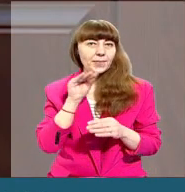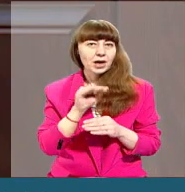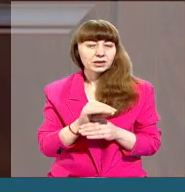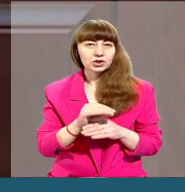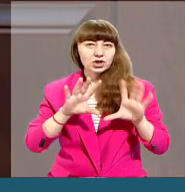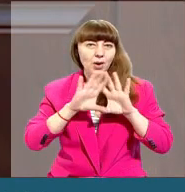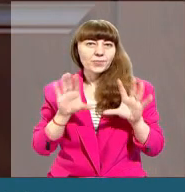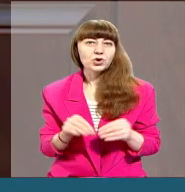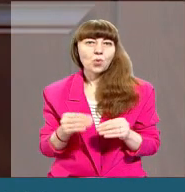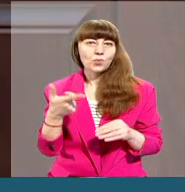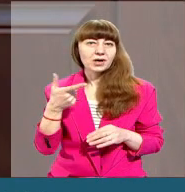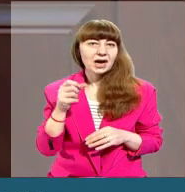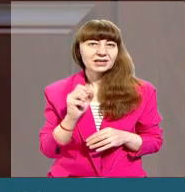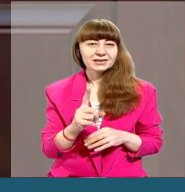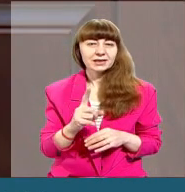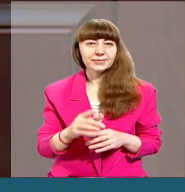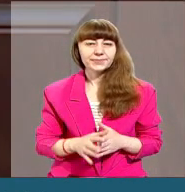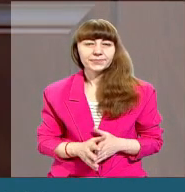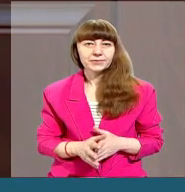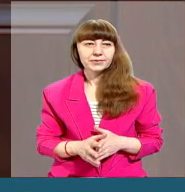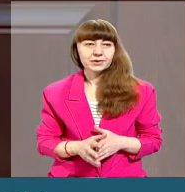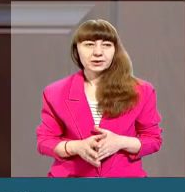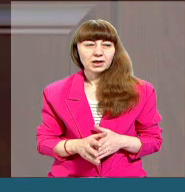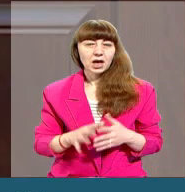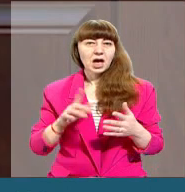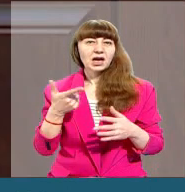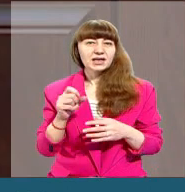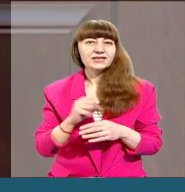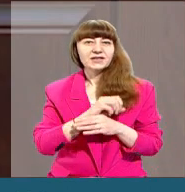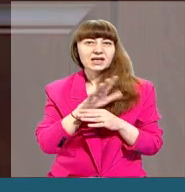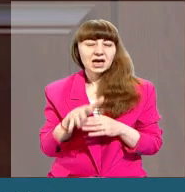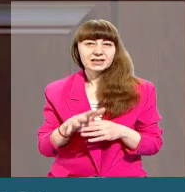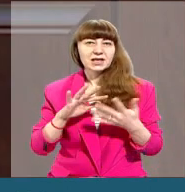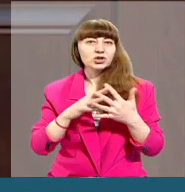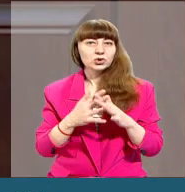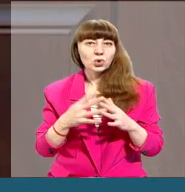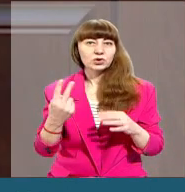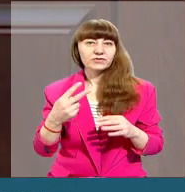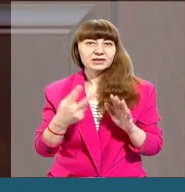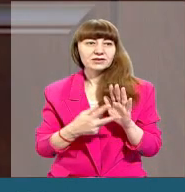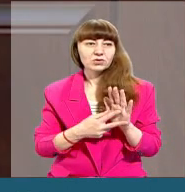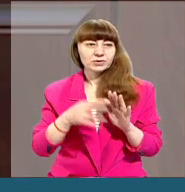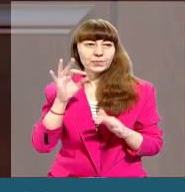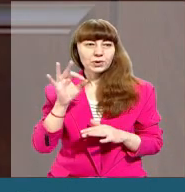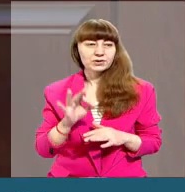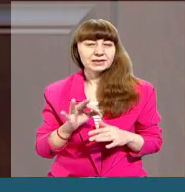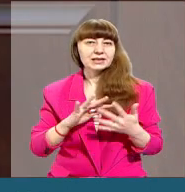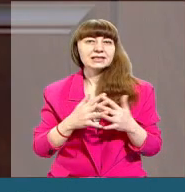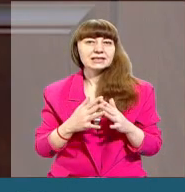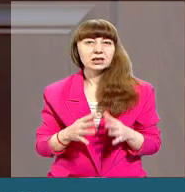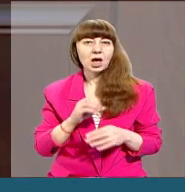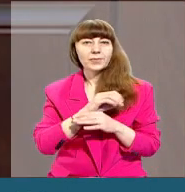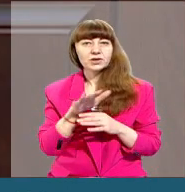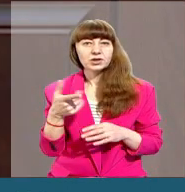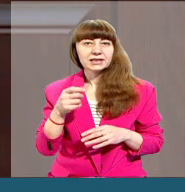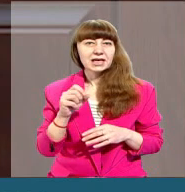дополнительному объему газа, помимо газификации населенных пунктов, а у нас только 28% сельских населенных